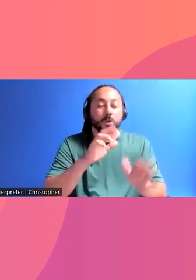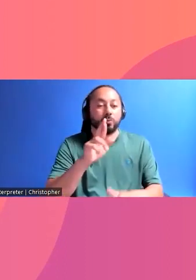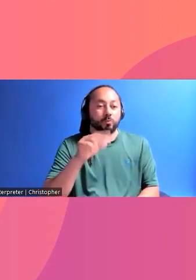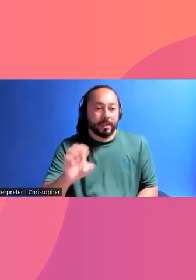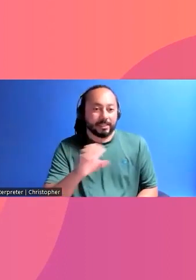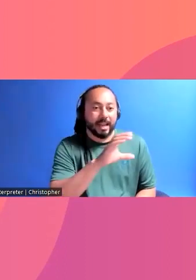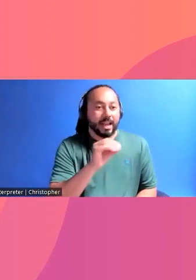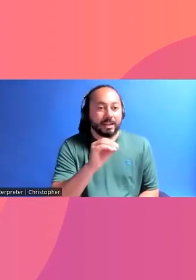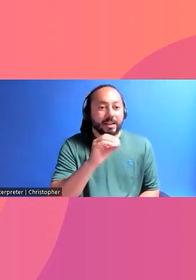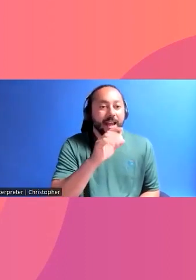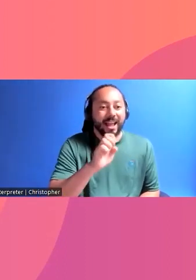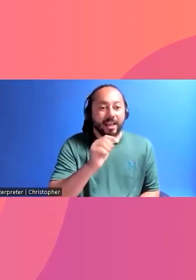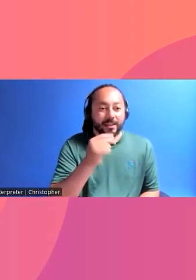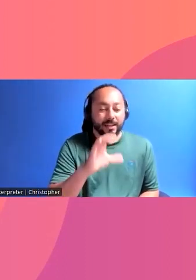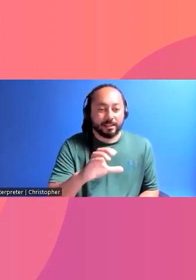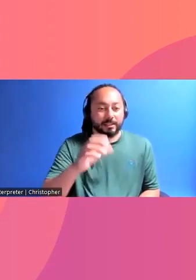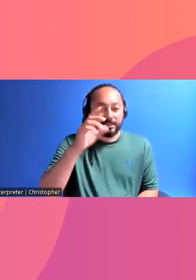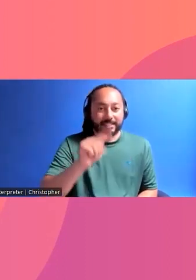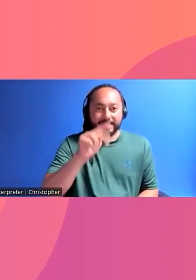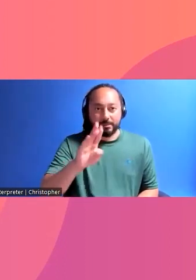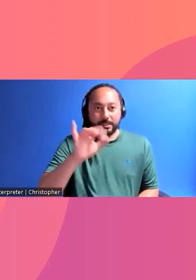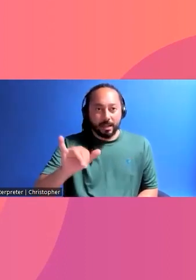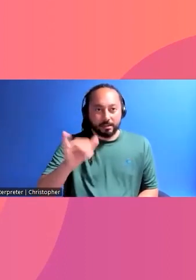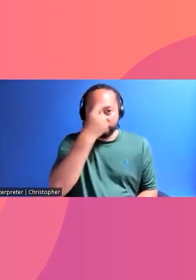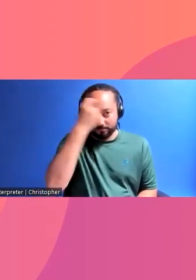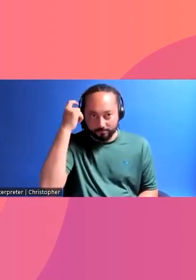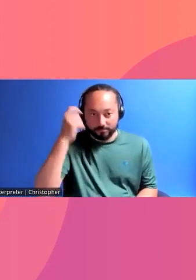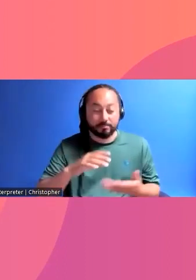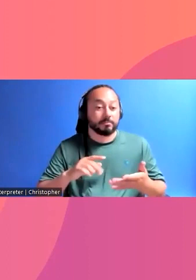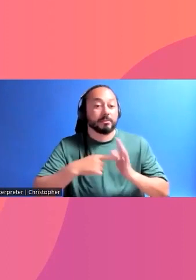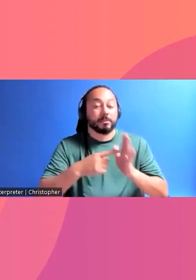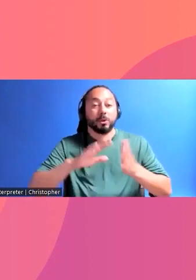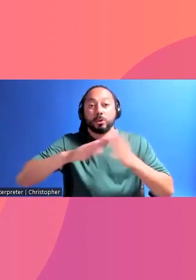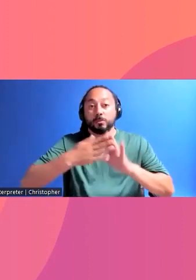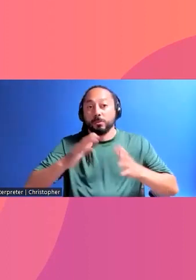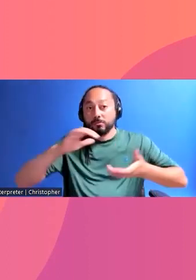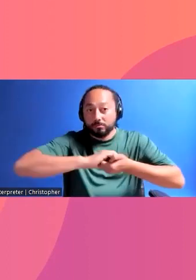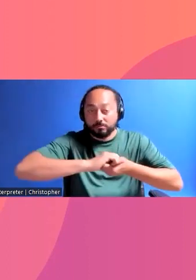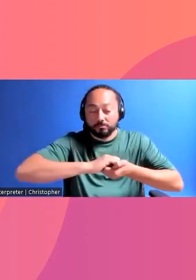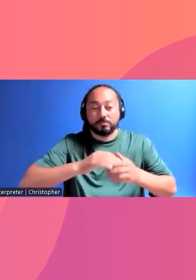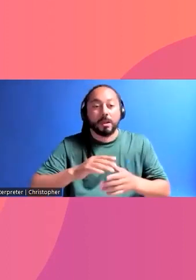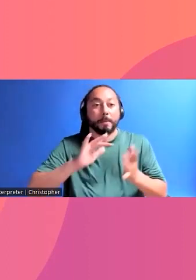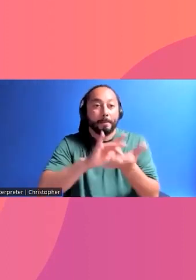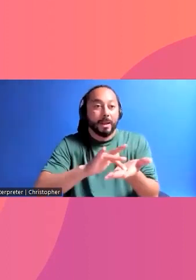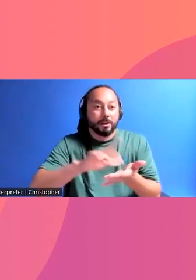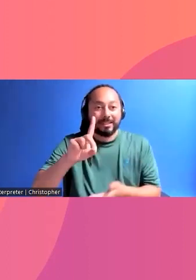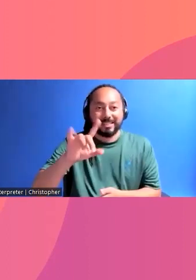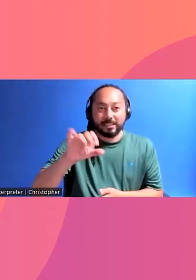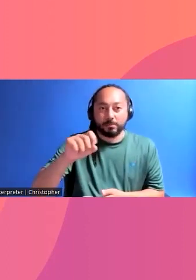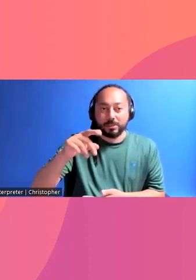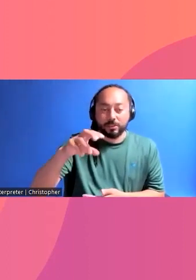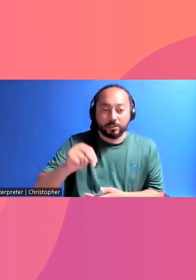81% des titres des articles soulignaient explicitement les disparités raciales et ethniques entre les résultats liés au TC. Il y avait